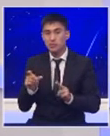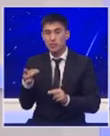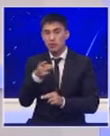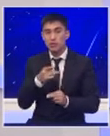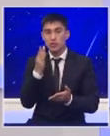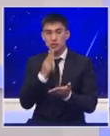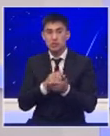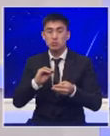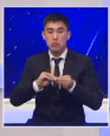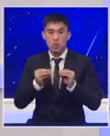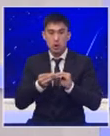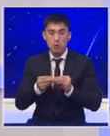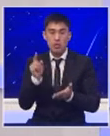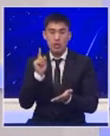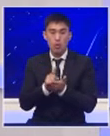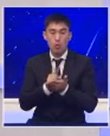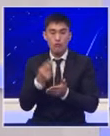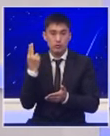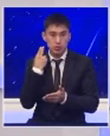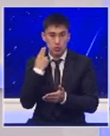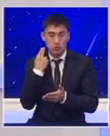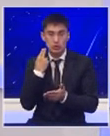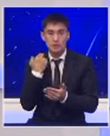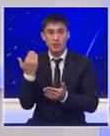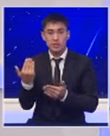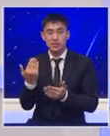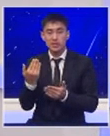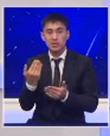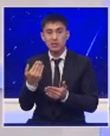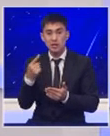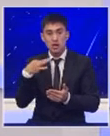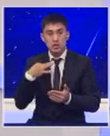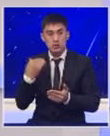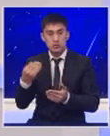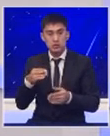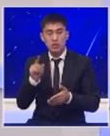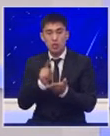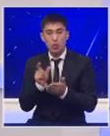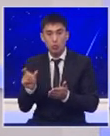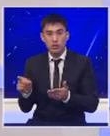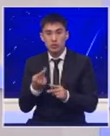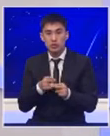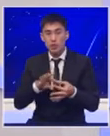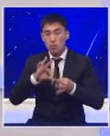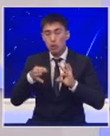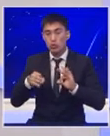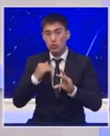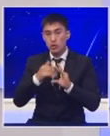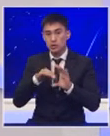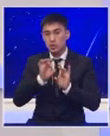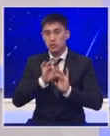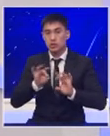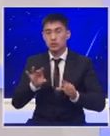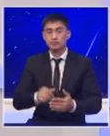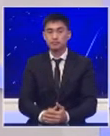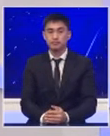специалисты в регионе имеются проблемы налоговой задолженности со стороны несознательных налогоплательщиков подробнее в